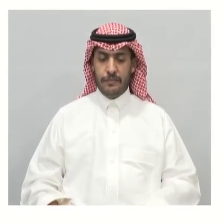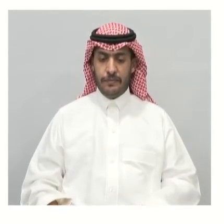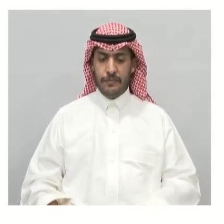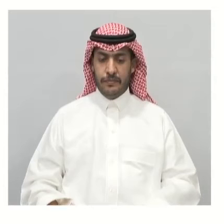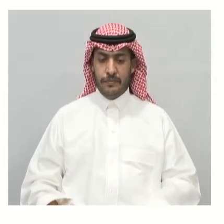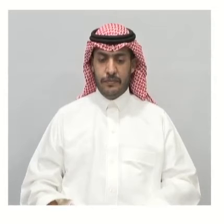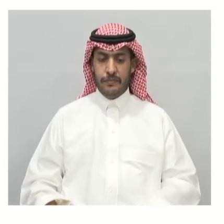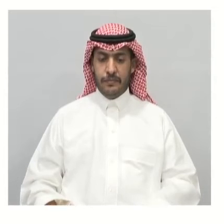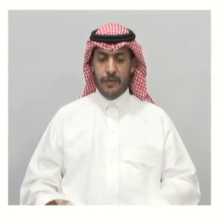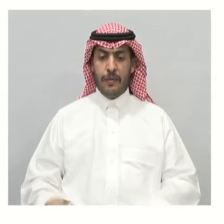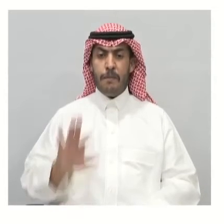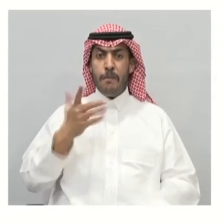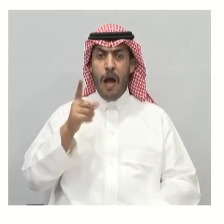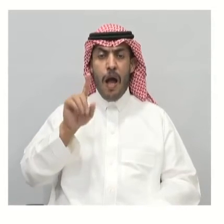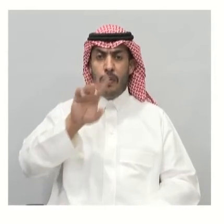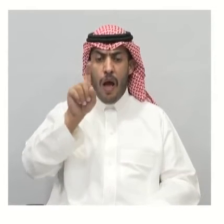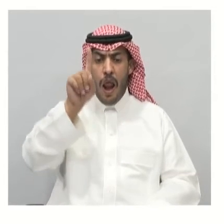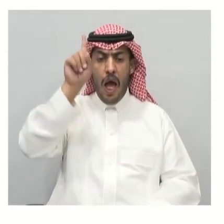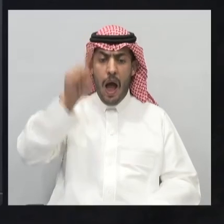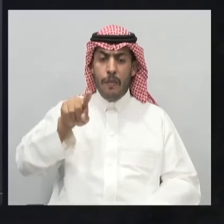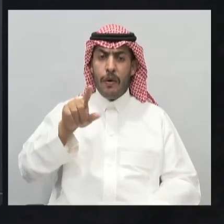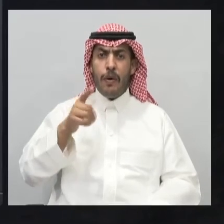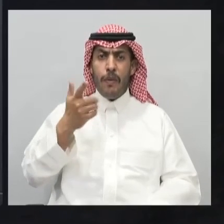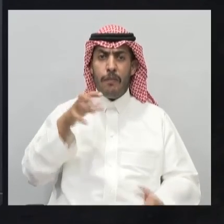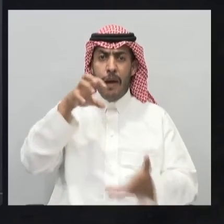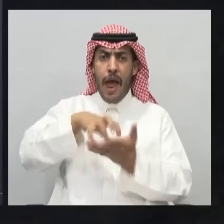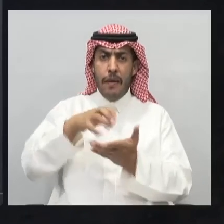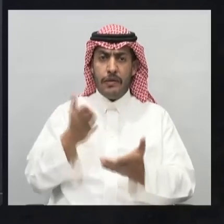ابراهيم بماذا امر الله ابراهيم عليه